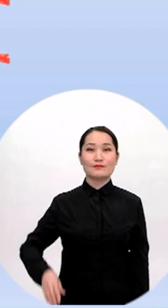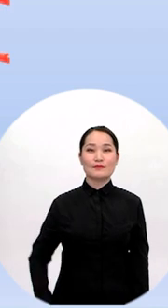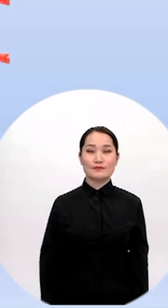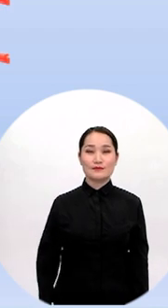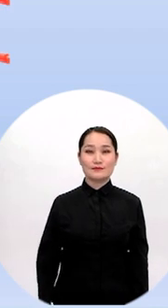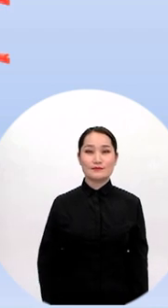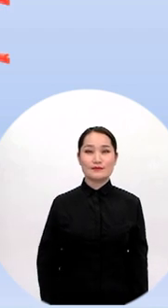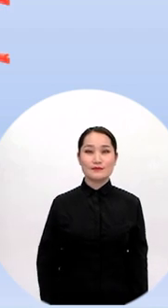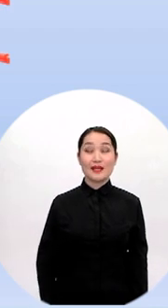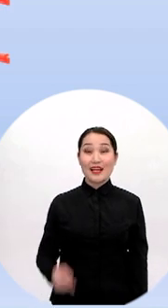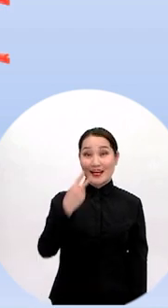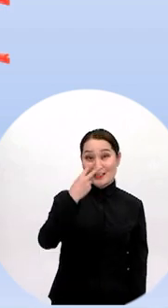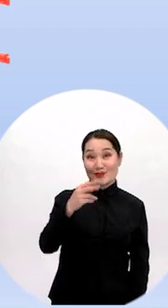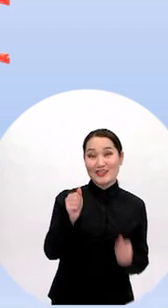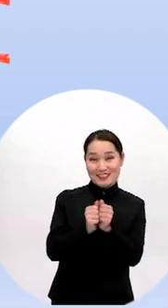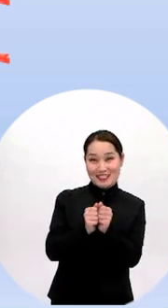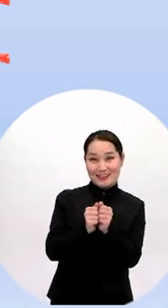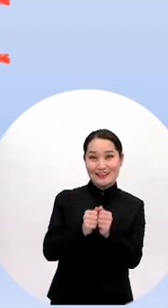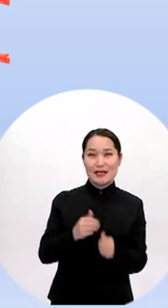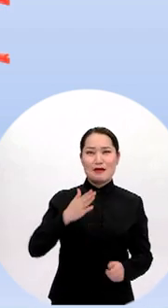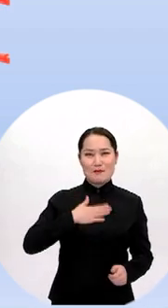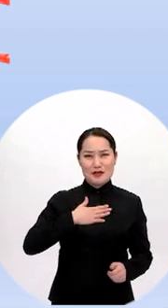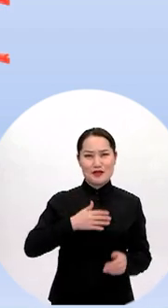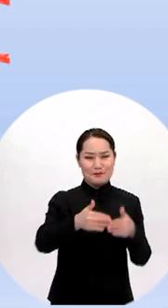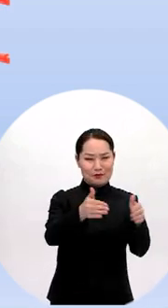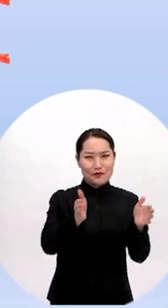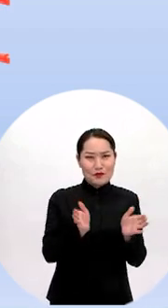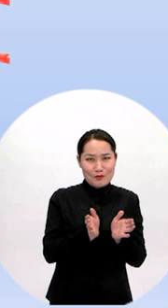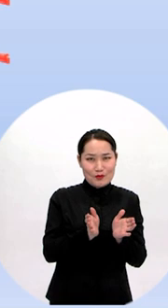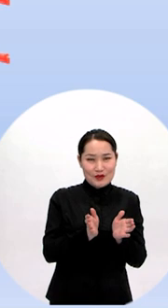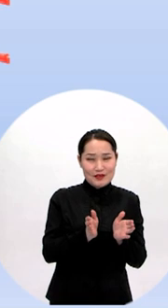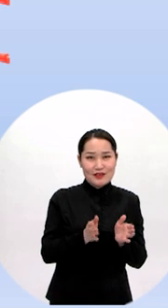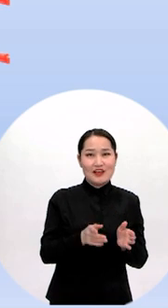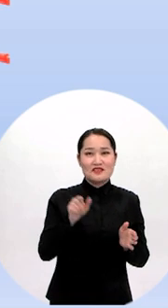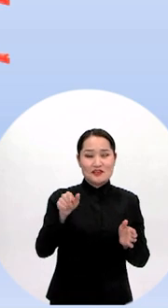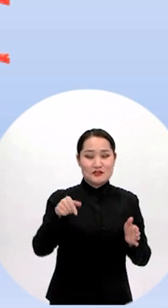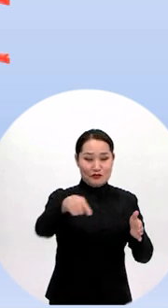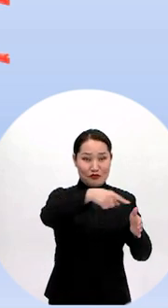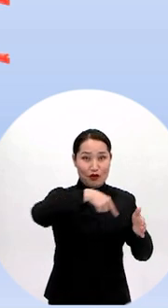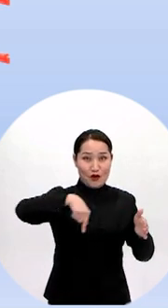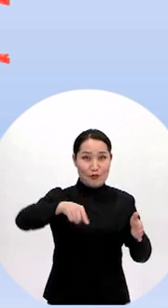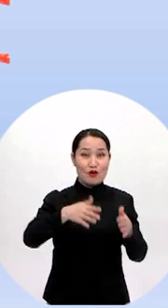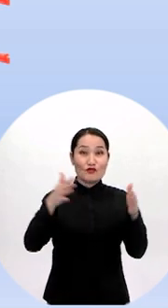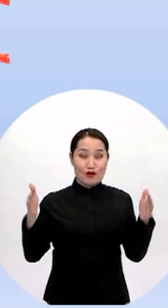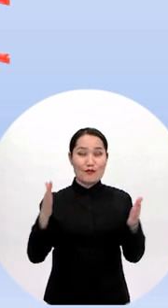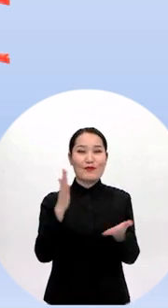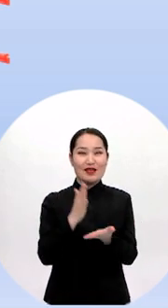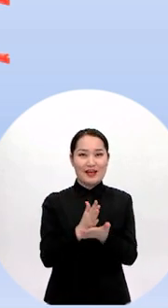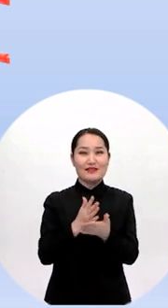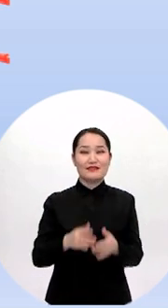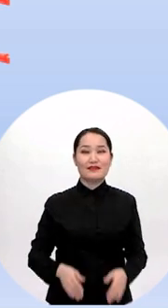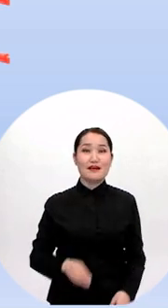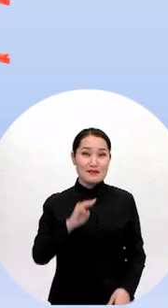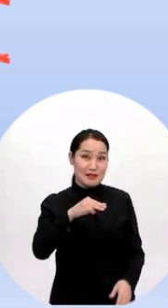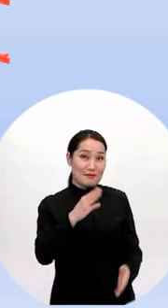гурав. Харсан уу найзаа? Миний төмпөн хуунгаас намхан боловч амсрын дөрвөн том юм байна шүү дээ.